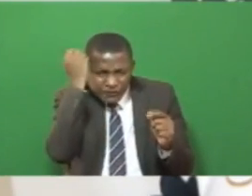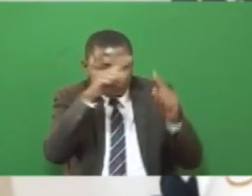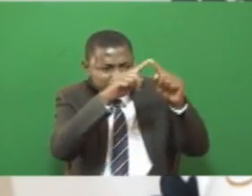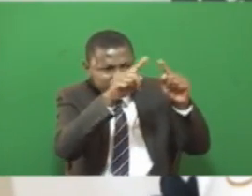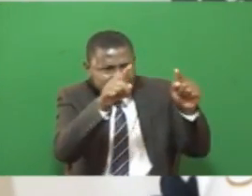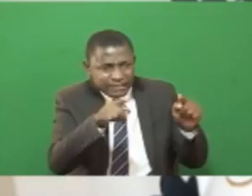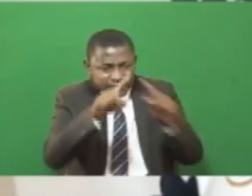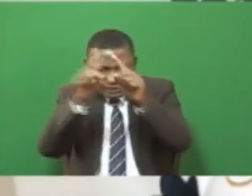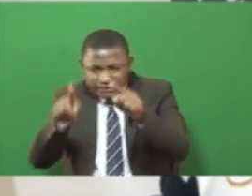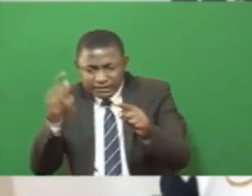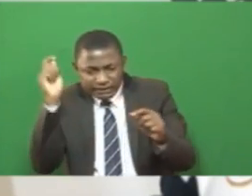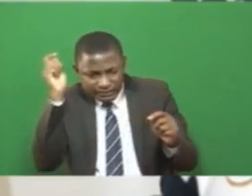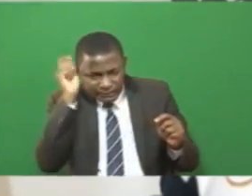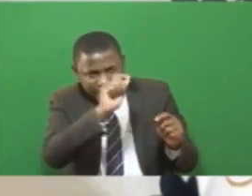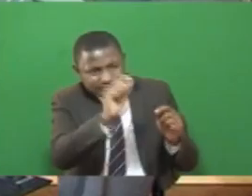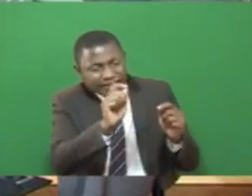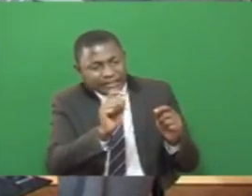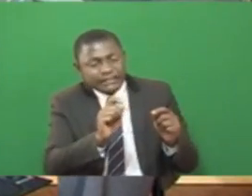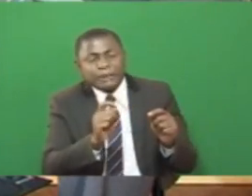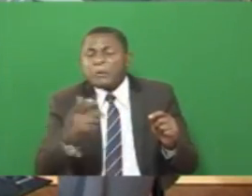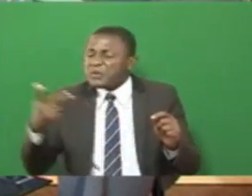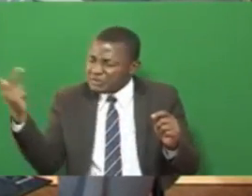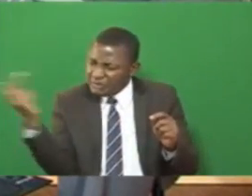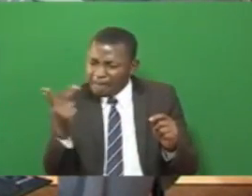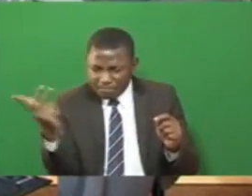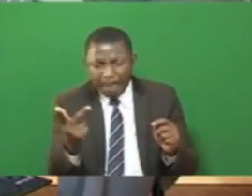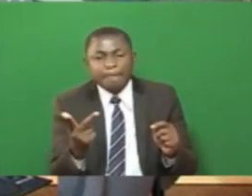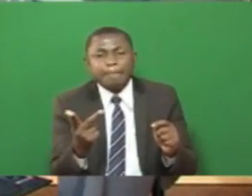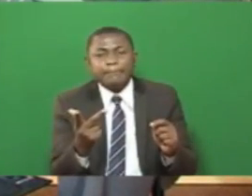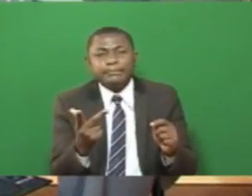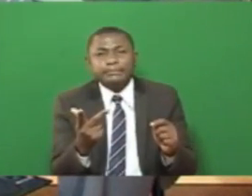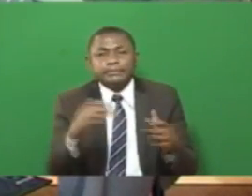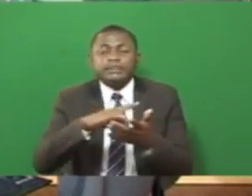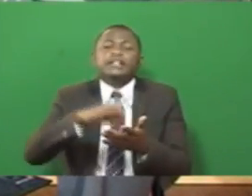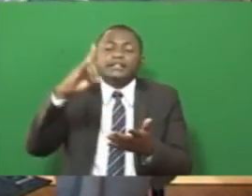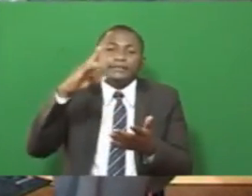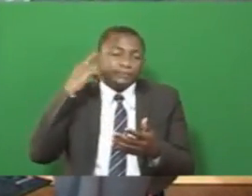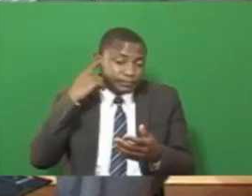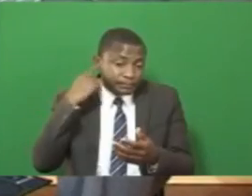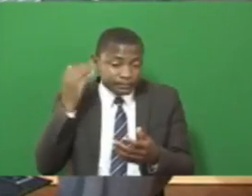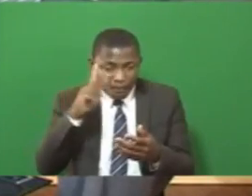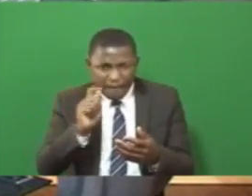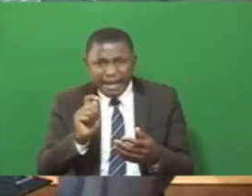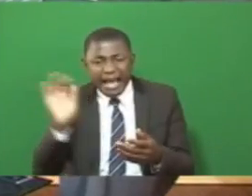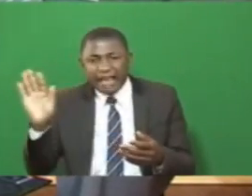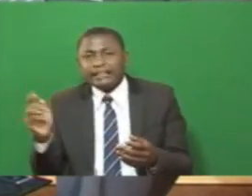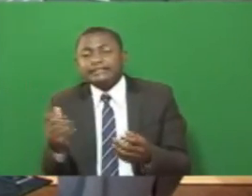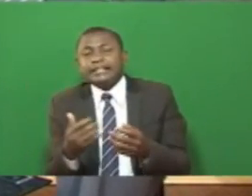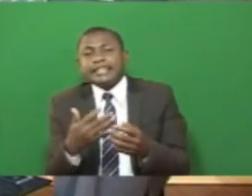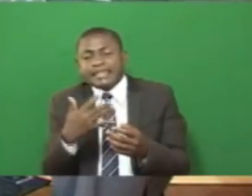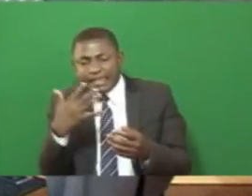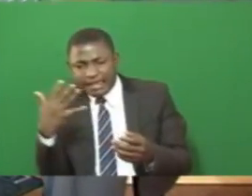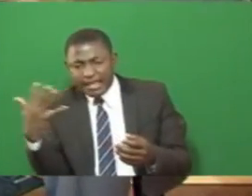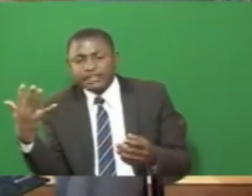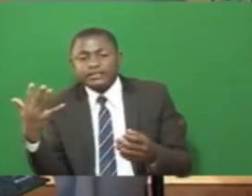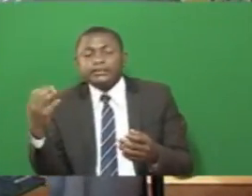kudenga. Ah, but ukatarisa zvimwe zvese Moses akanzi chiita zvakafanana. Eh, aigadzira iyi. Aigadzira iyi.